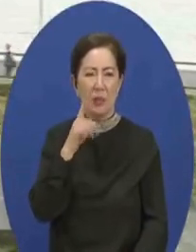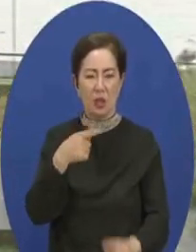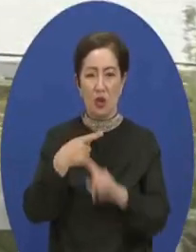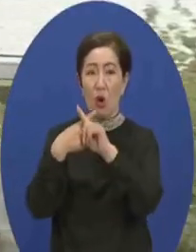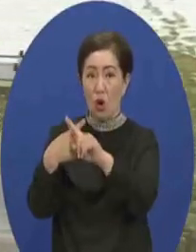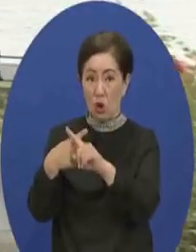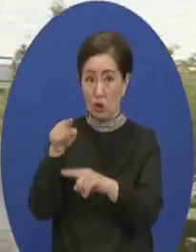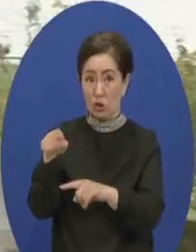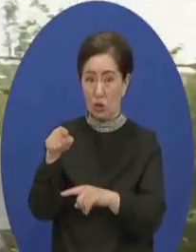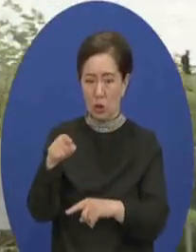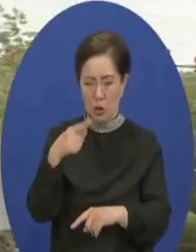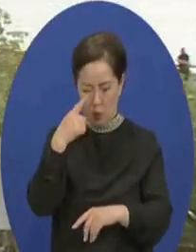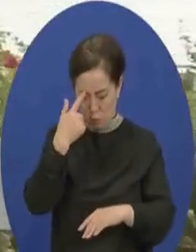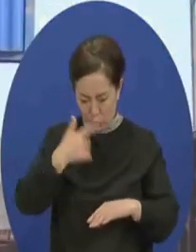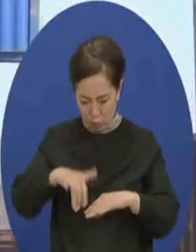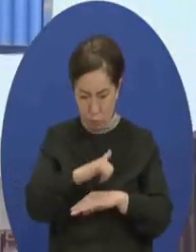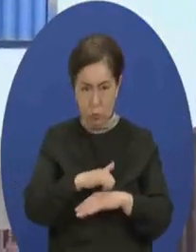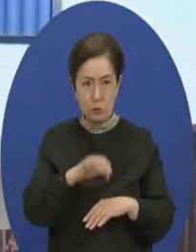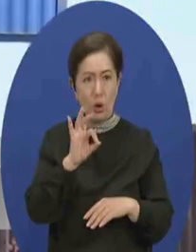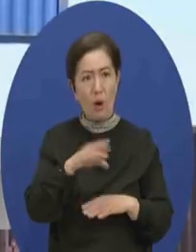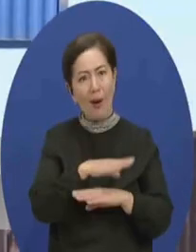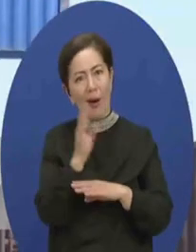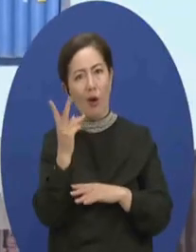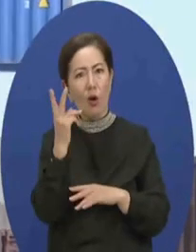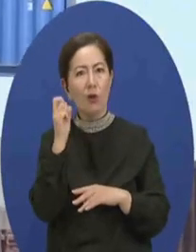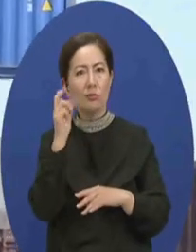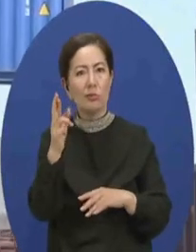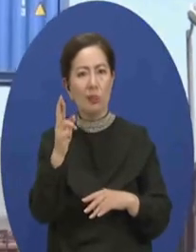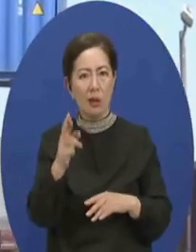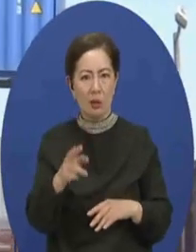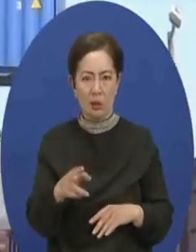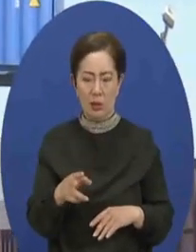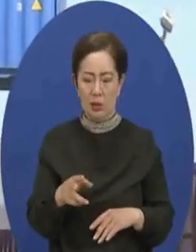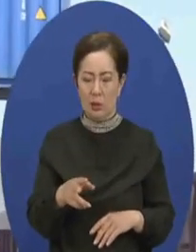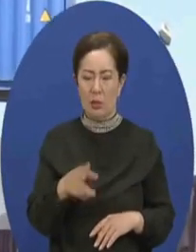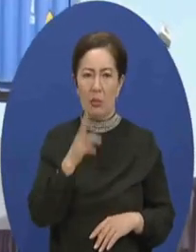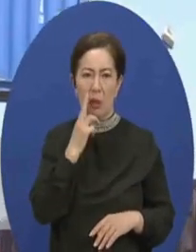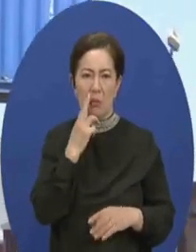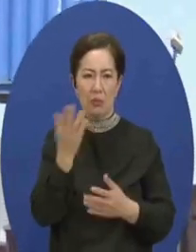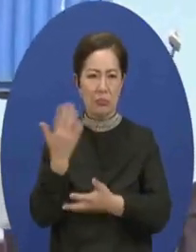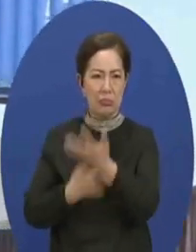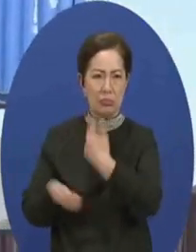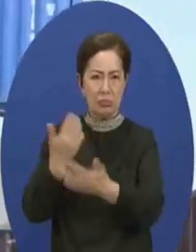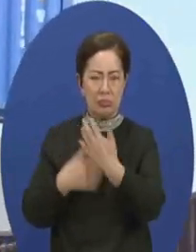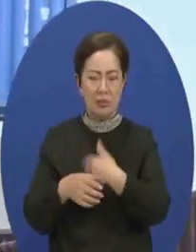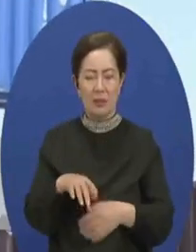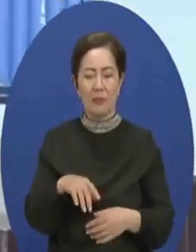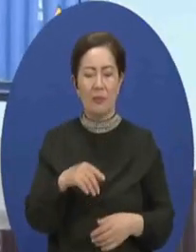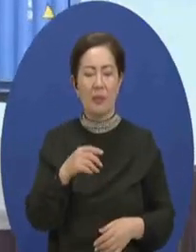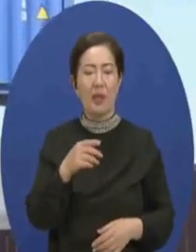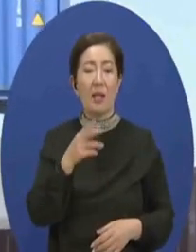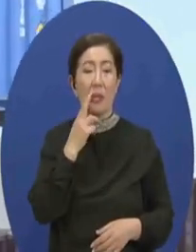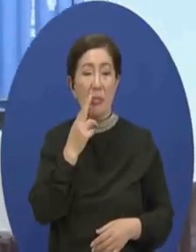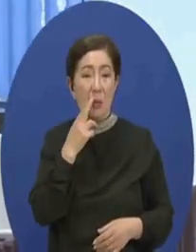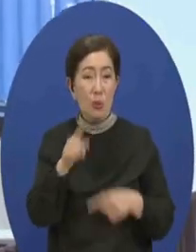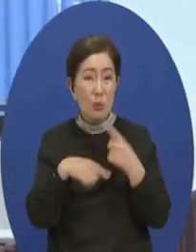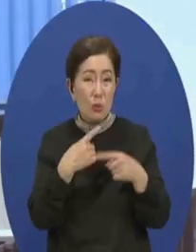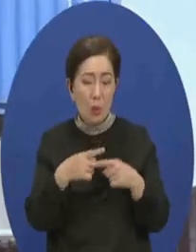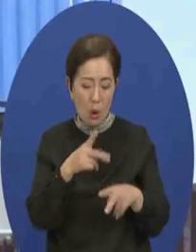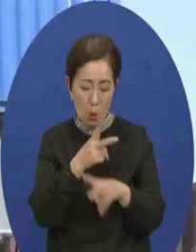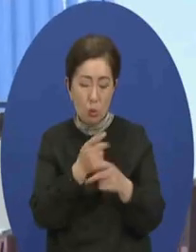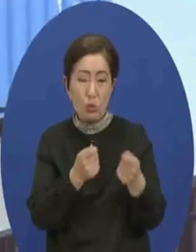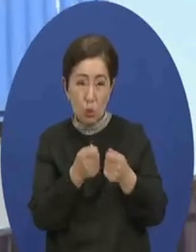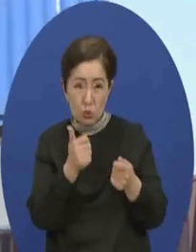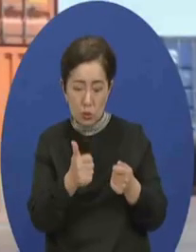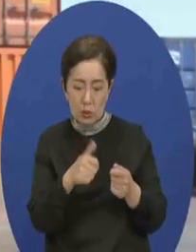үндэслэл болсон байна. Харин манай улсад он гарсаар 2 сая гаруй электрон тамхи импортоор орж иржээ. Янжуур утаа тамхины тухай хууль эрхчлэн зохицуулт